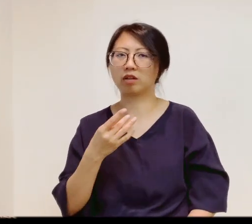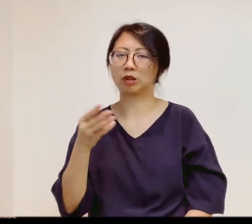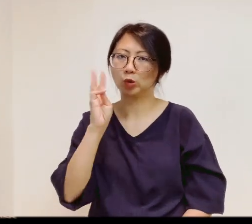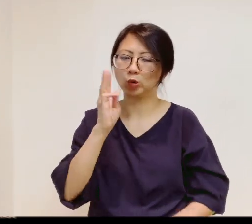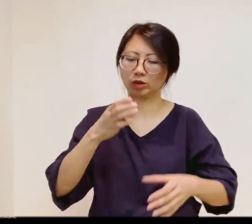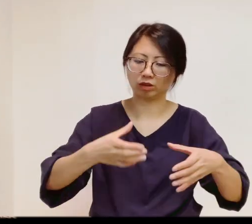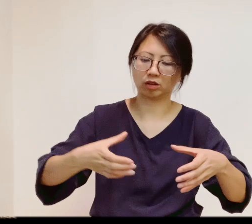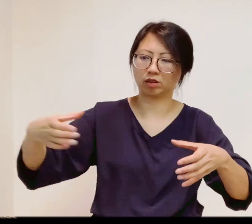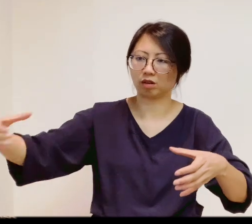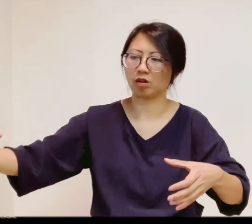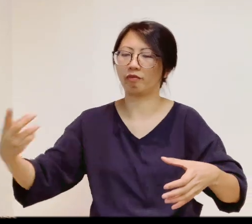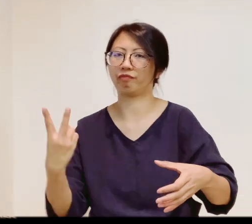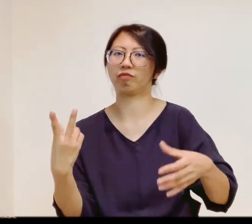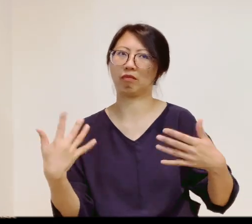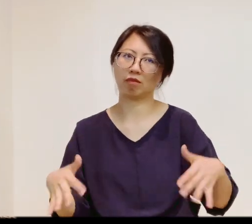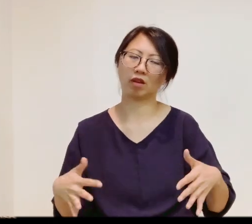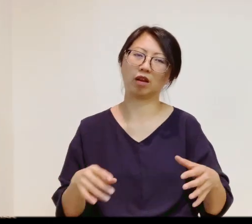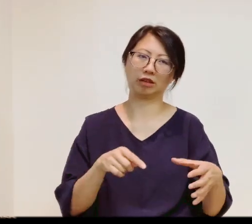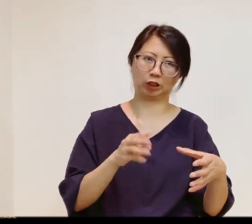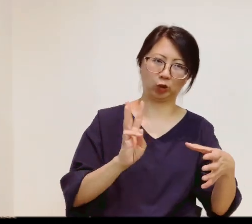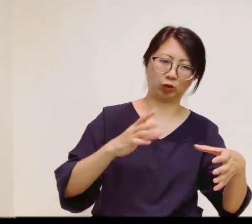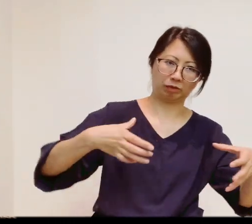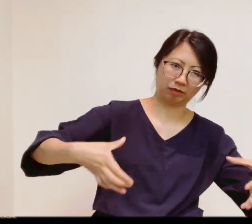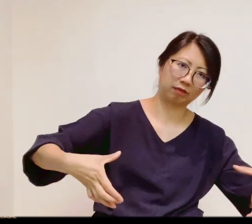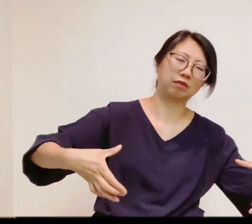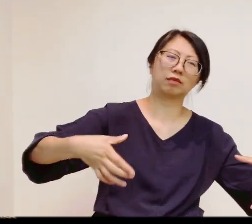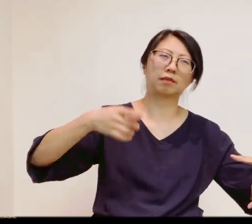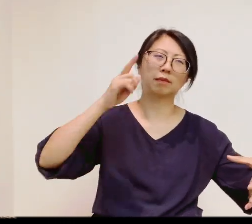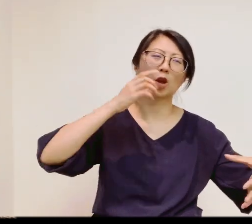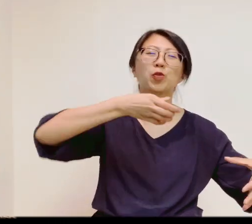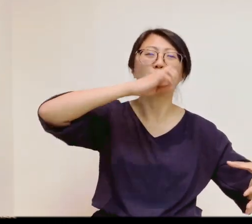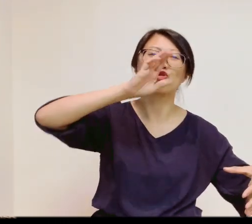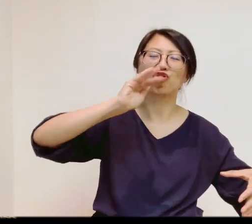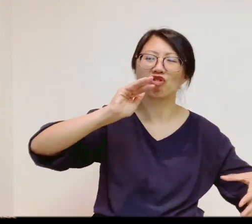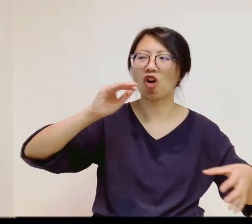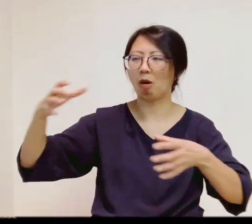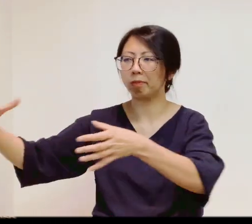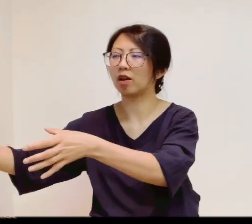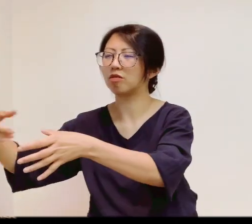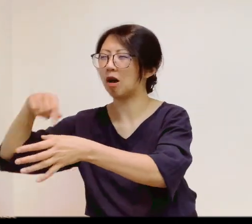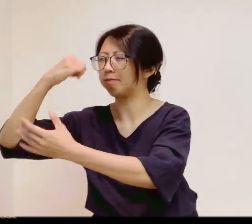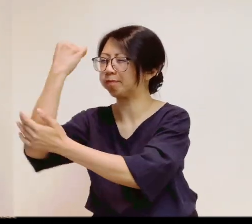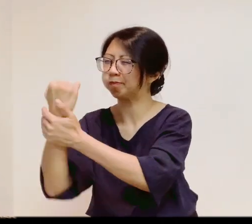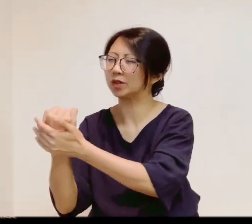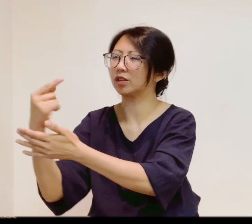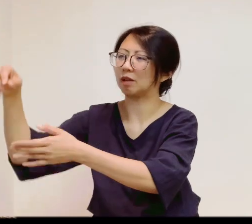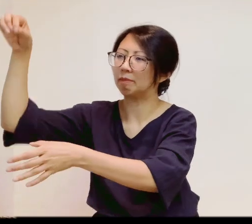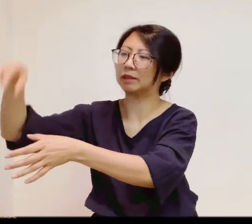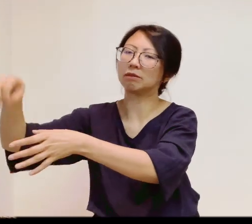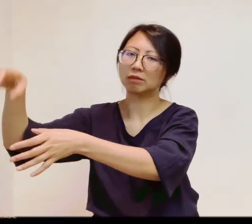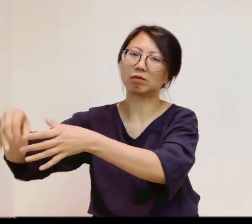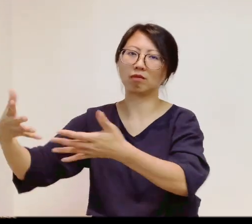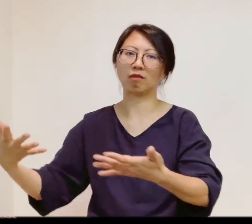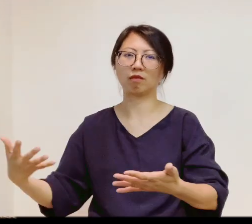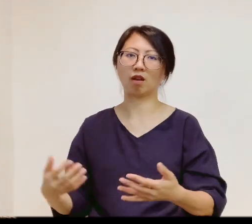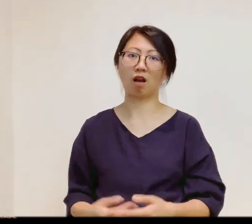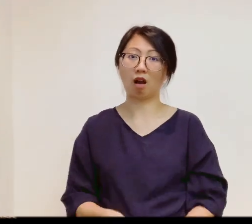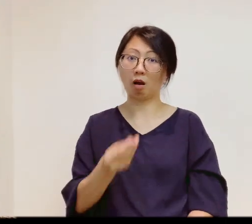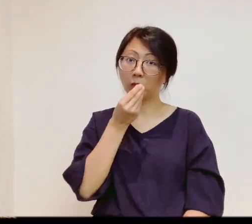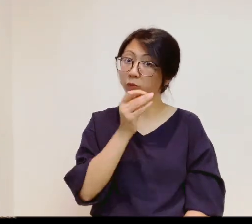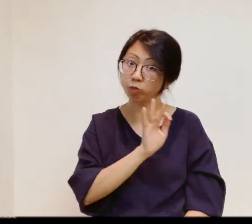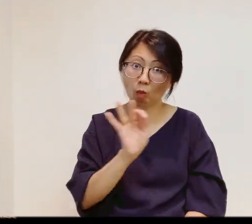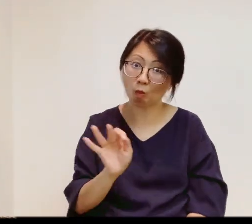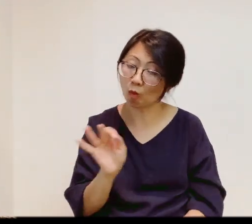呢個車卡裏邊嘅啫，一桶水係俾你飲嘅，另一桶水就俾你去廁所， 大小二便就是屙落去呢個咁嘅桶裏